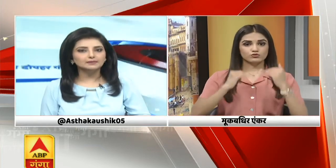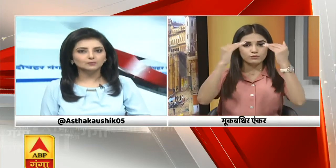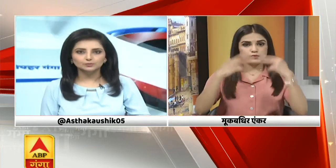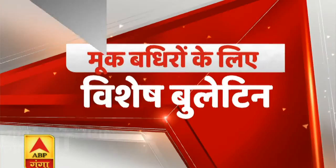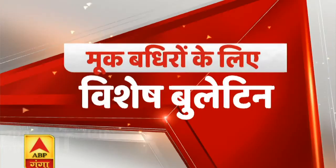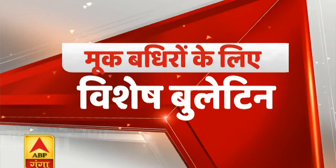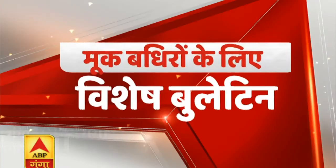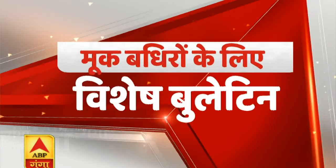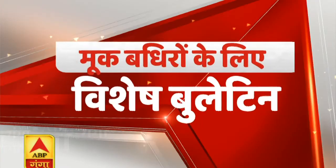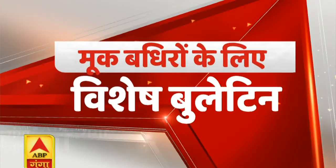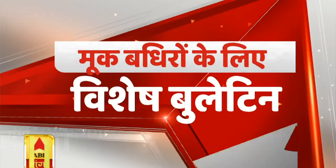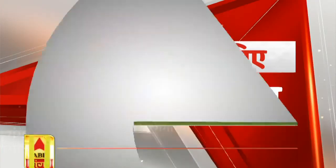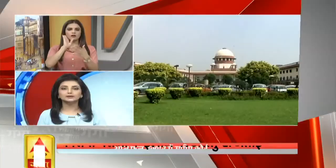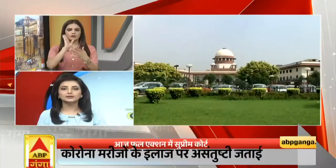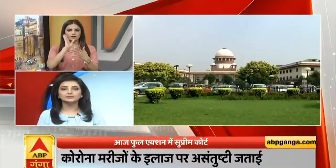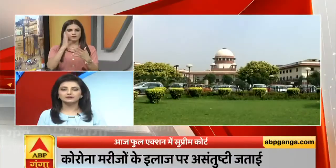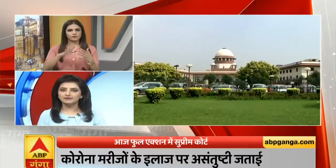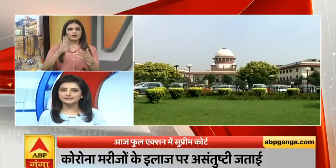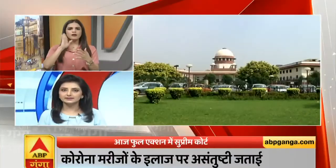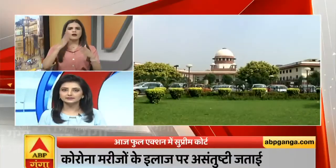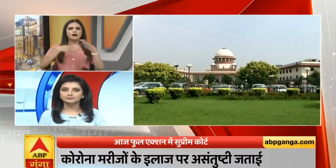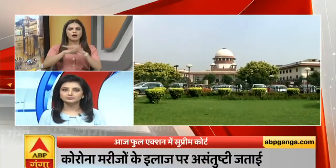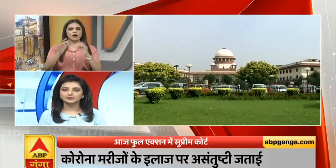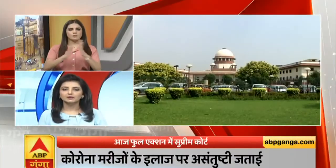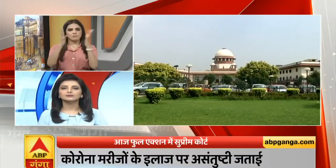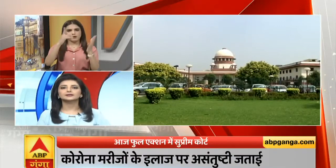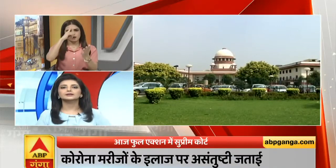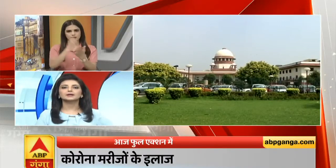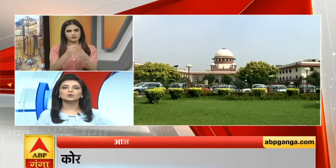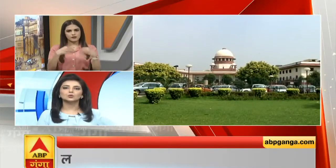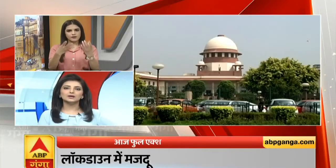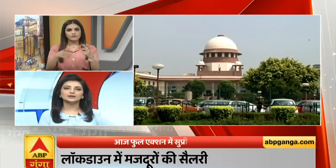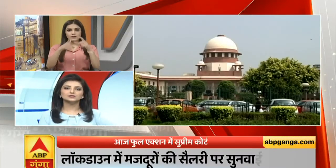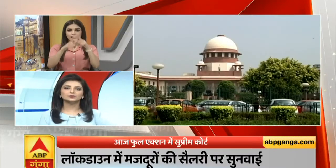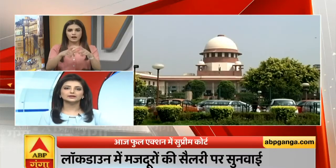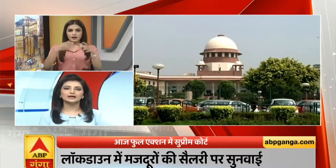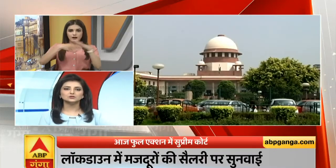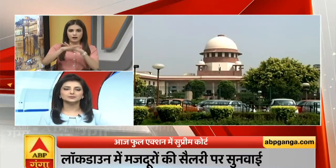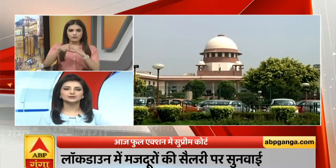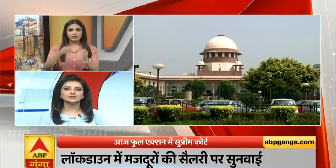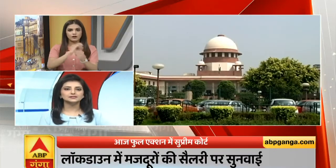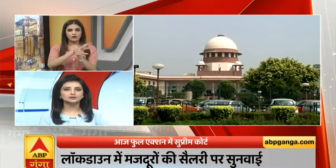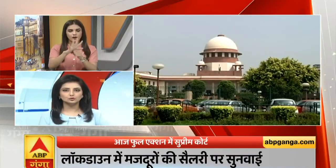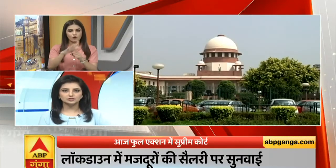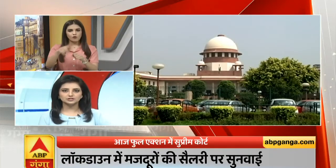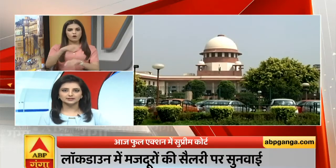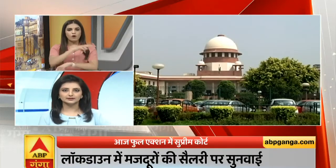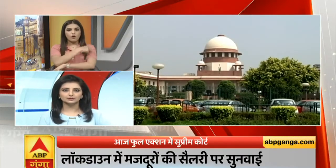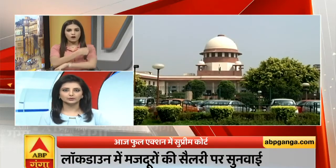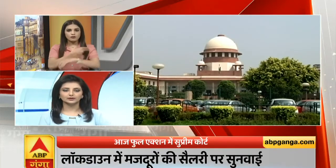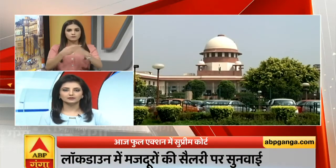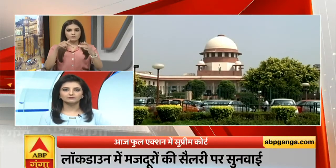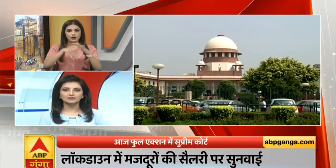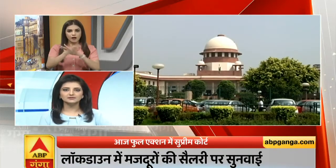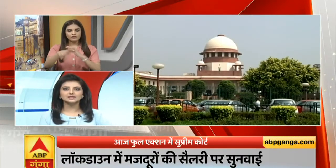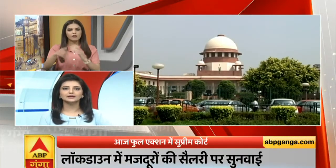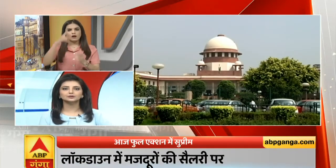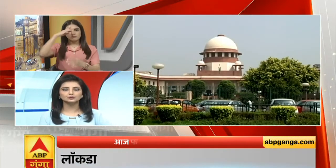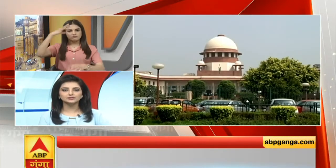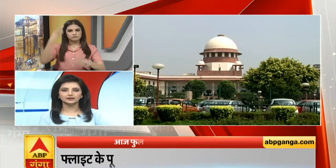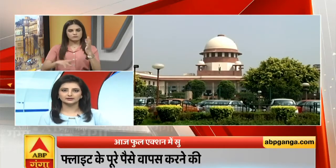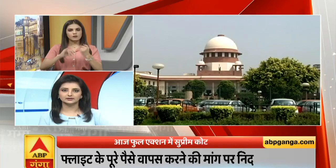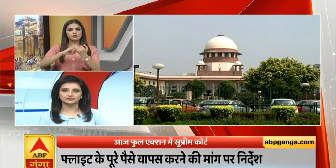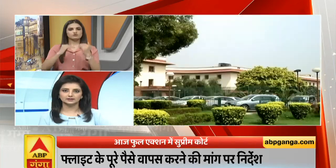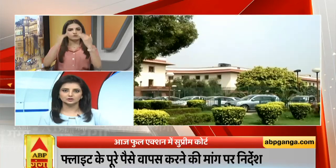ने कई मामलों में सुनवाई की और कई बड़े फैसले दिए। दिल्ली में कोरोना मरीजों के इलाज पर असंतुष्टि जताते हुए